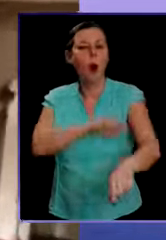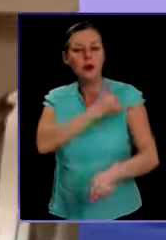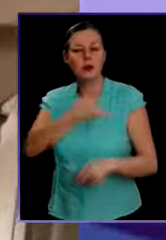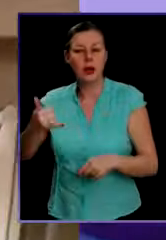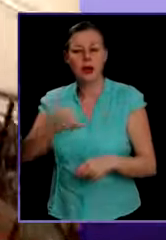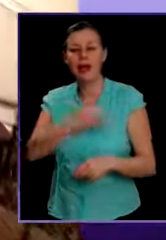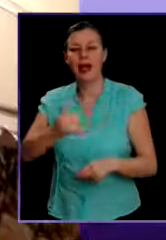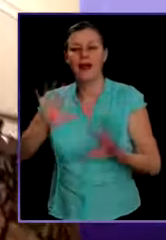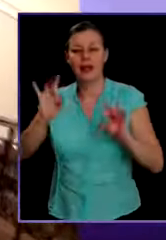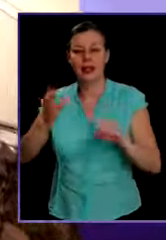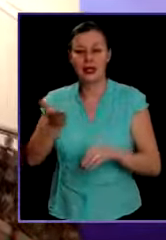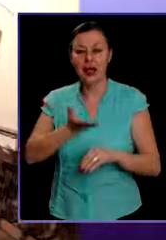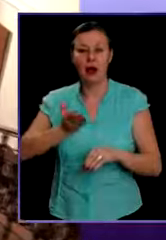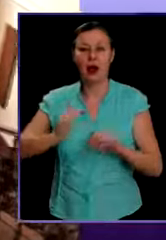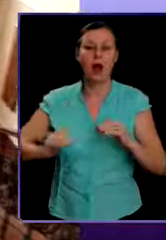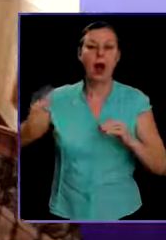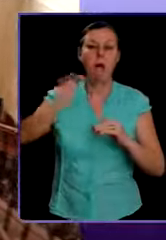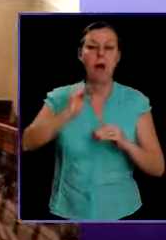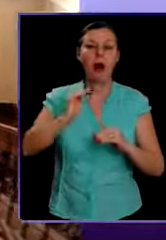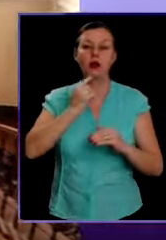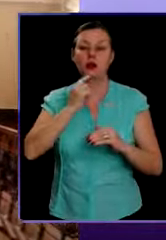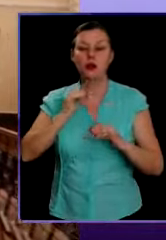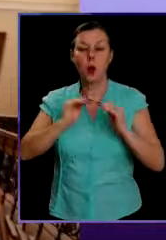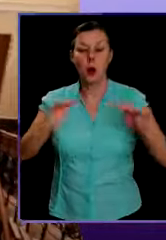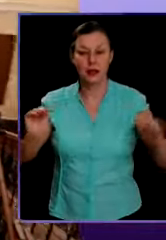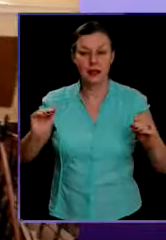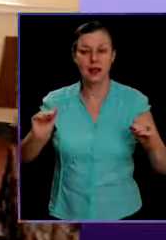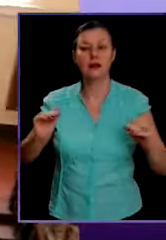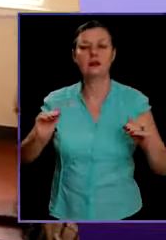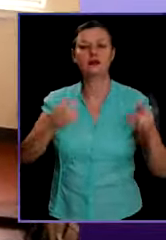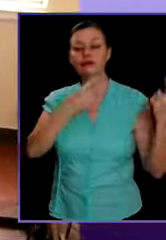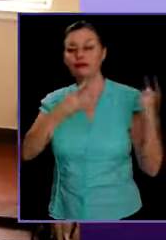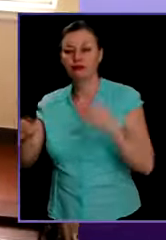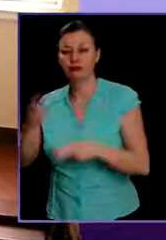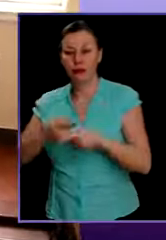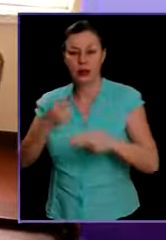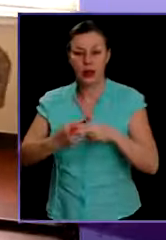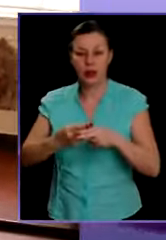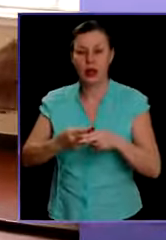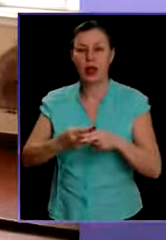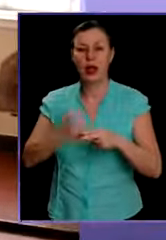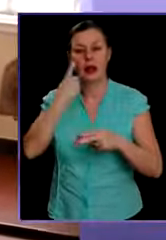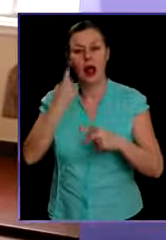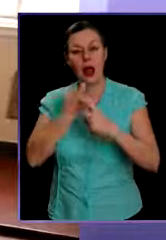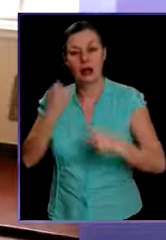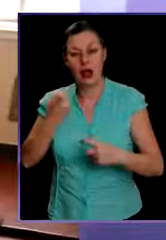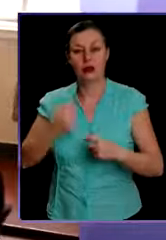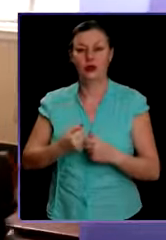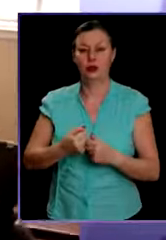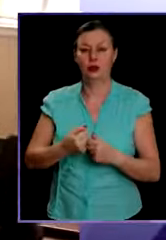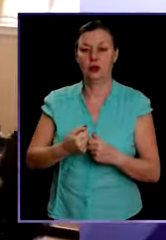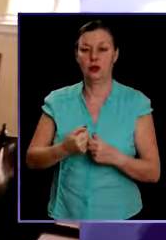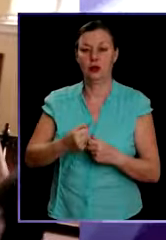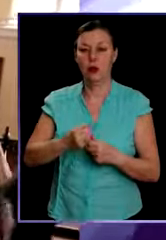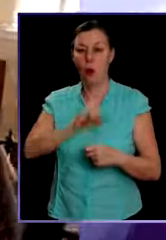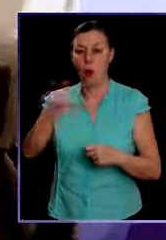Hosszú évek, évtizedek alatt a magas vércukorszint elégtelen beseműködést, érrendszeri megbetegedést és látás